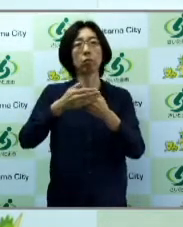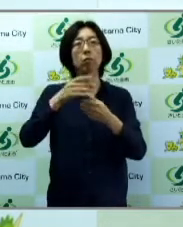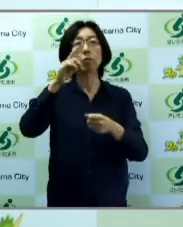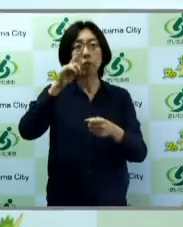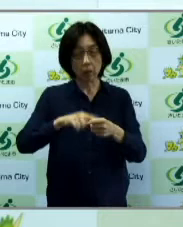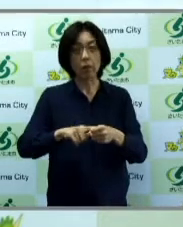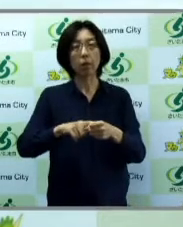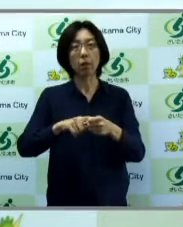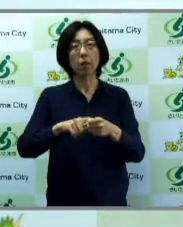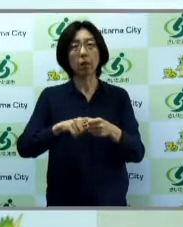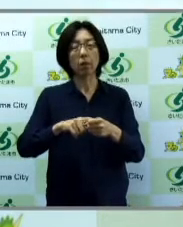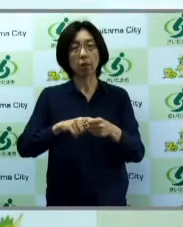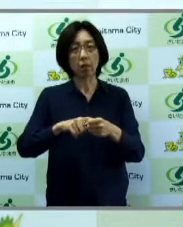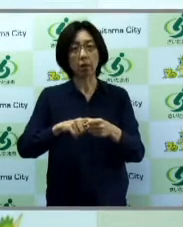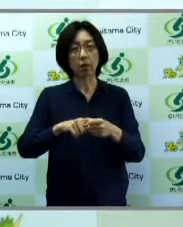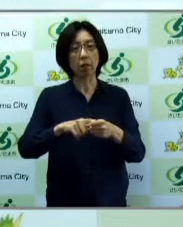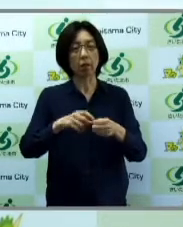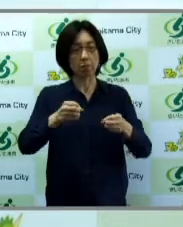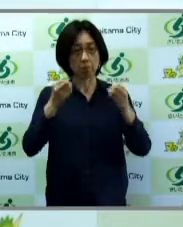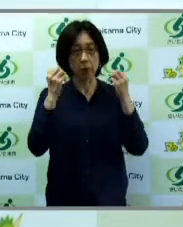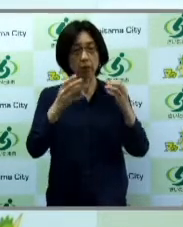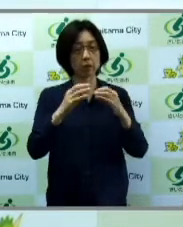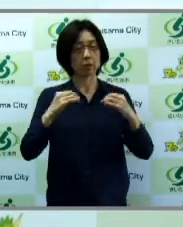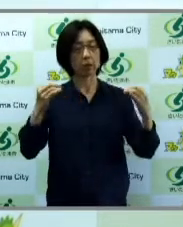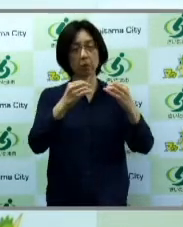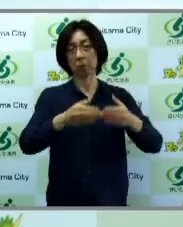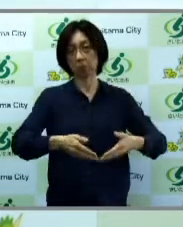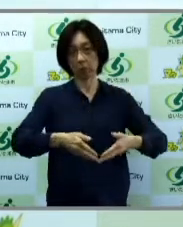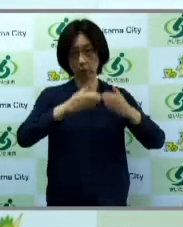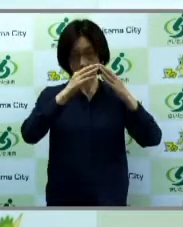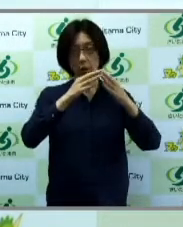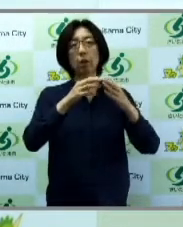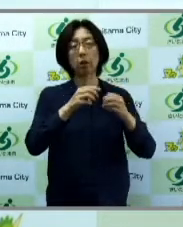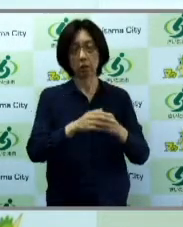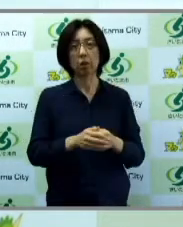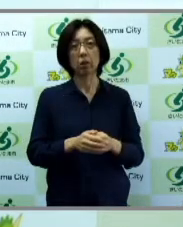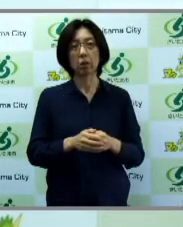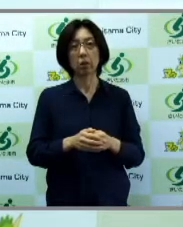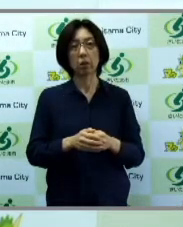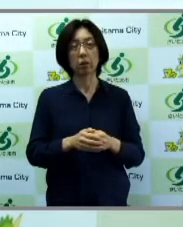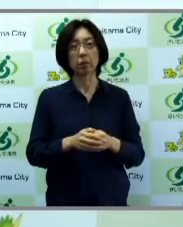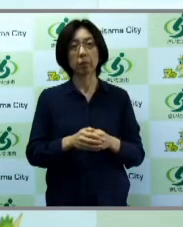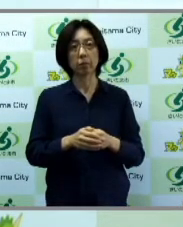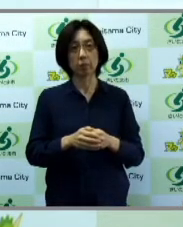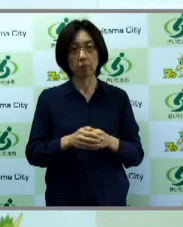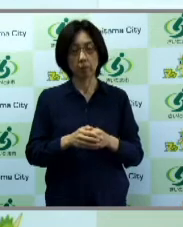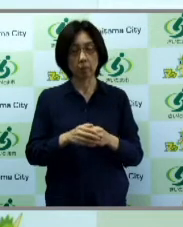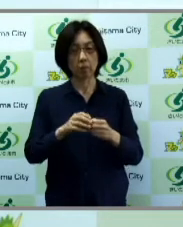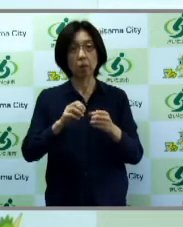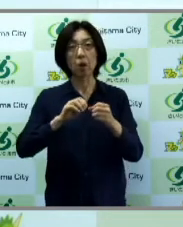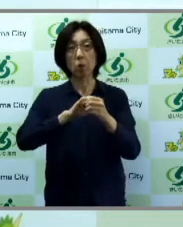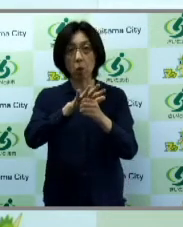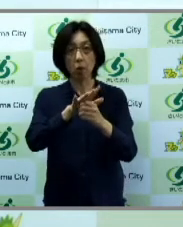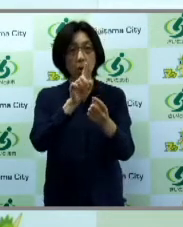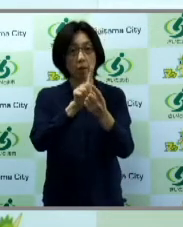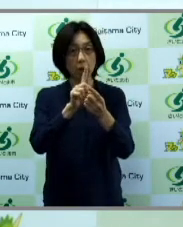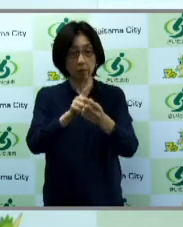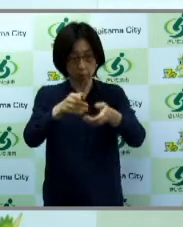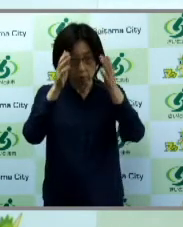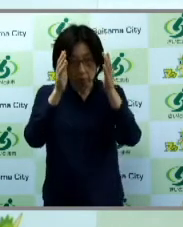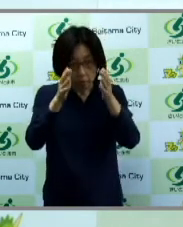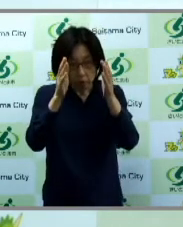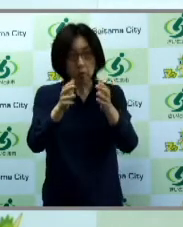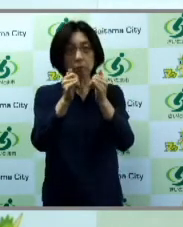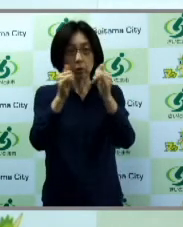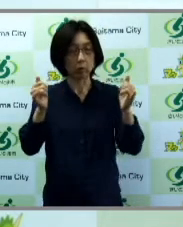で、それぞれの本来の仕事をより充実をしていただく形でできるだろうというふう